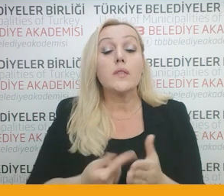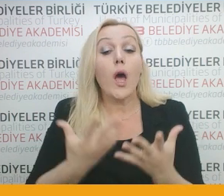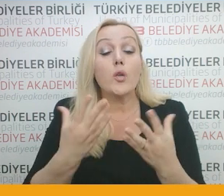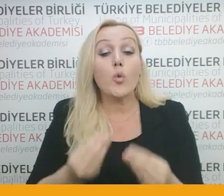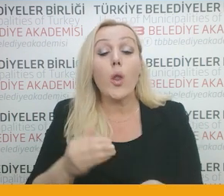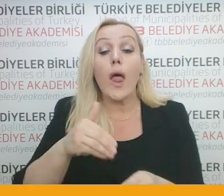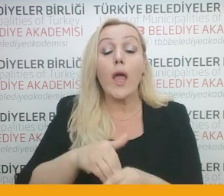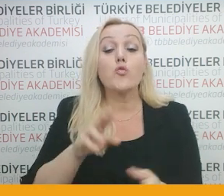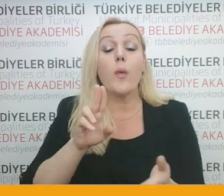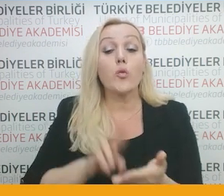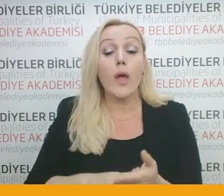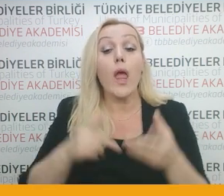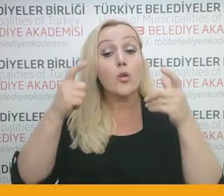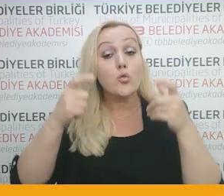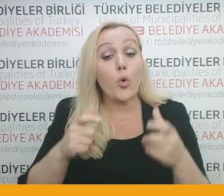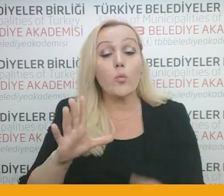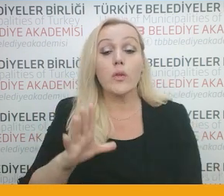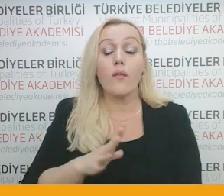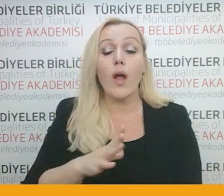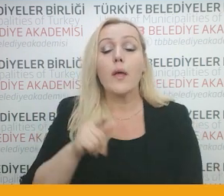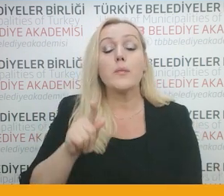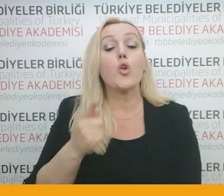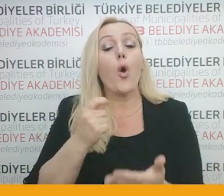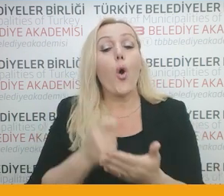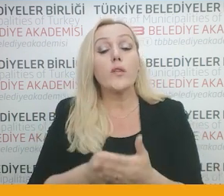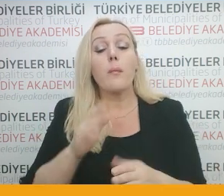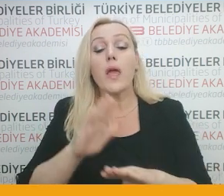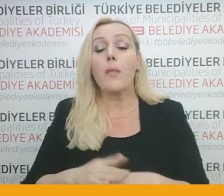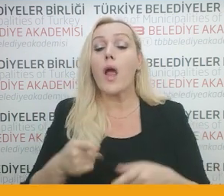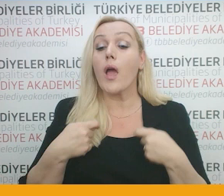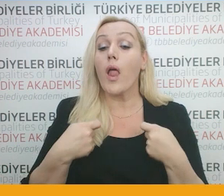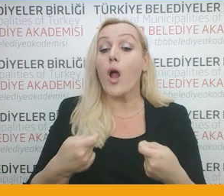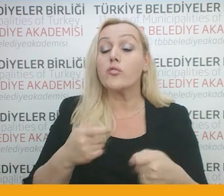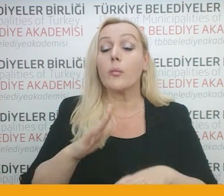sorumluluğu bulunmaktadır diyor. Yani bir ödeme yaparken, bir harcama yaparken